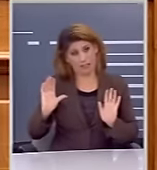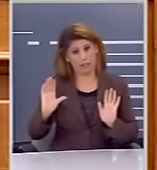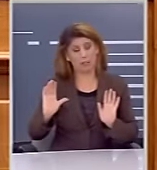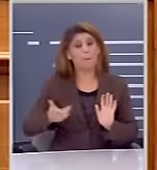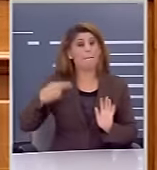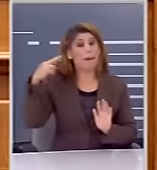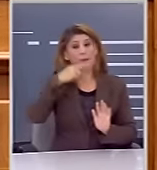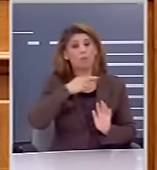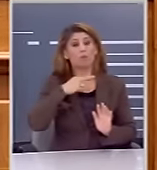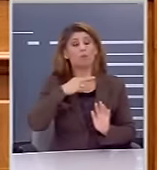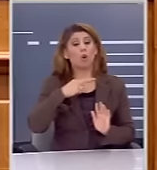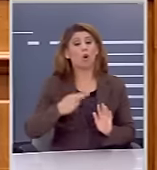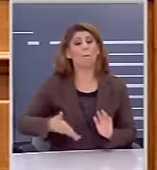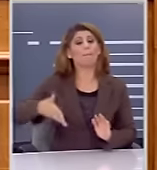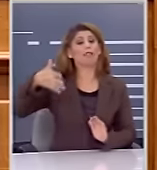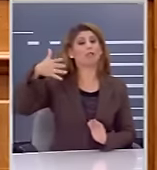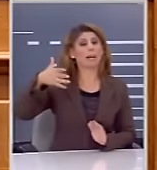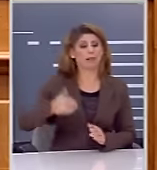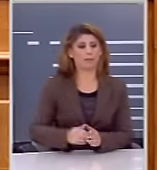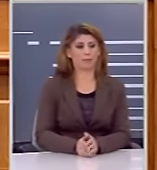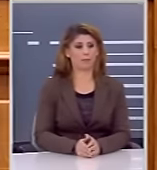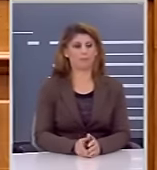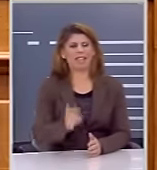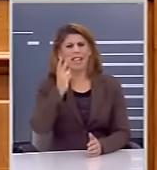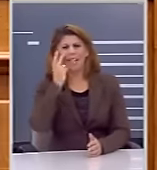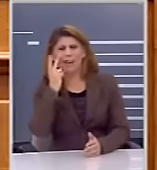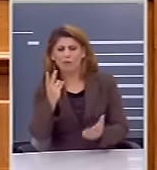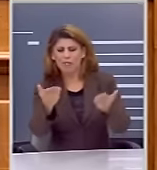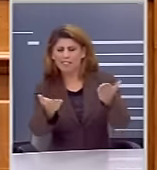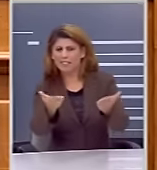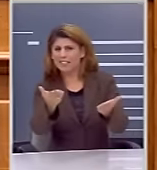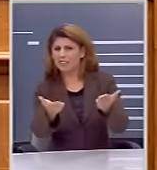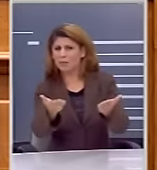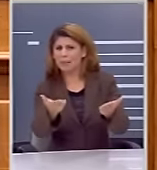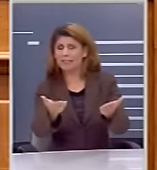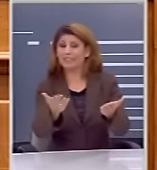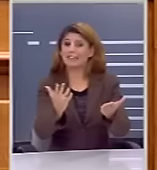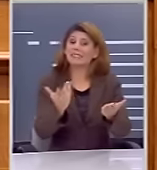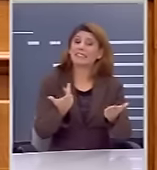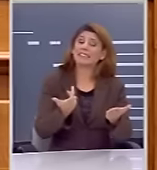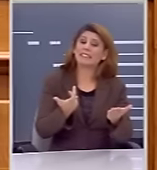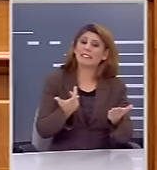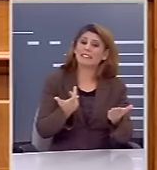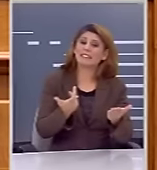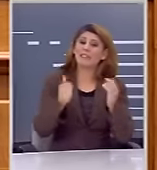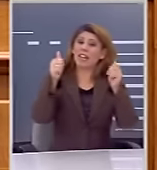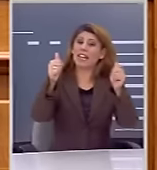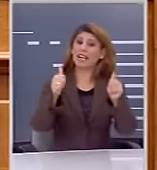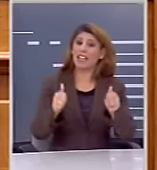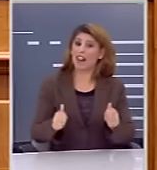Μητσοτάκη. Να δούμε δηλαδή τι θα είχε